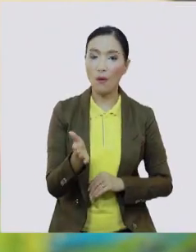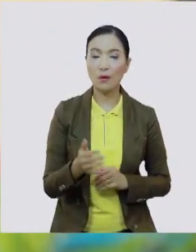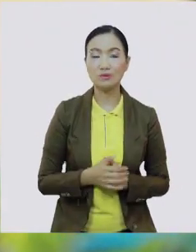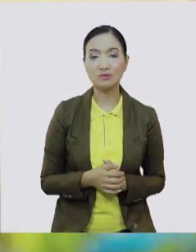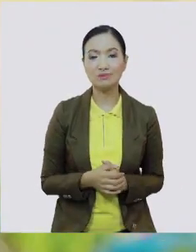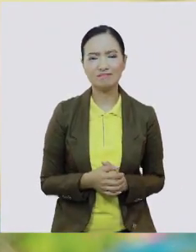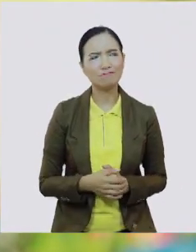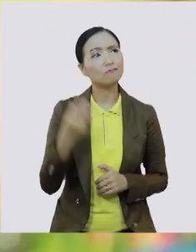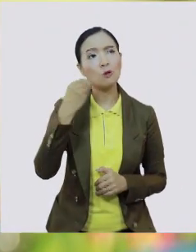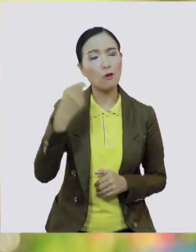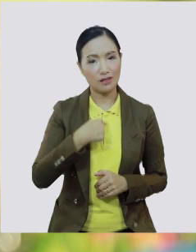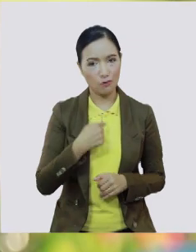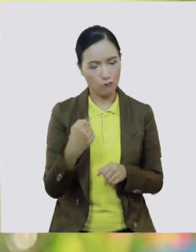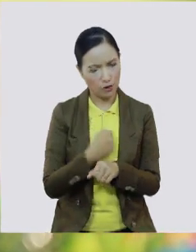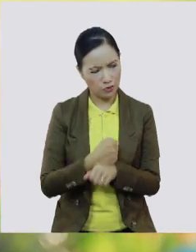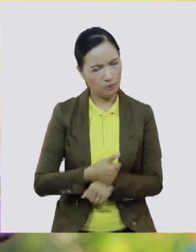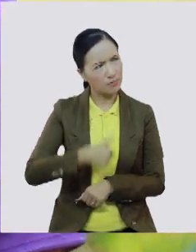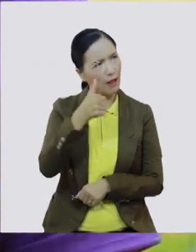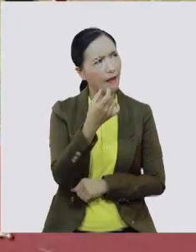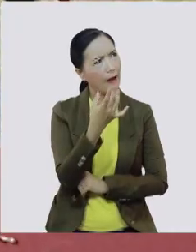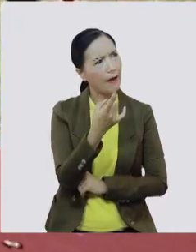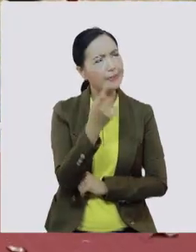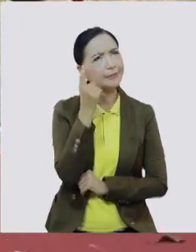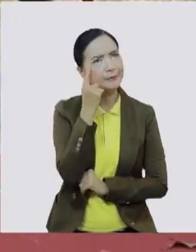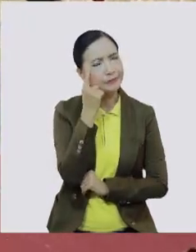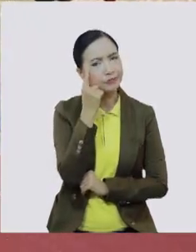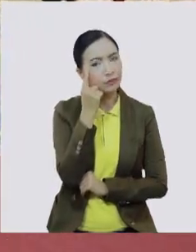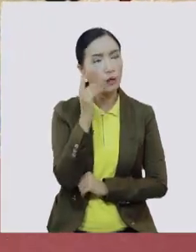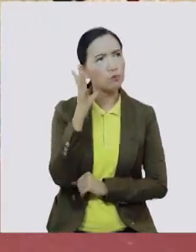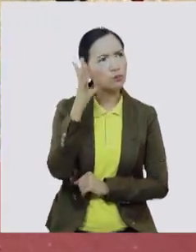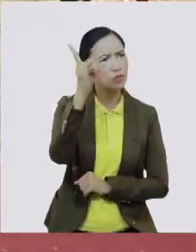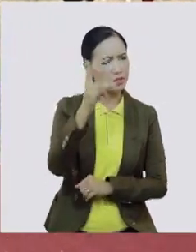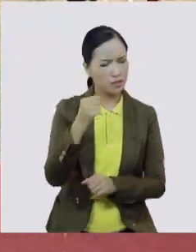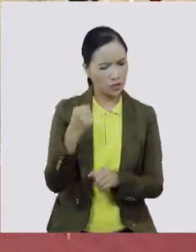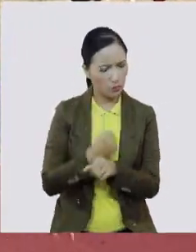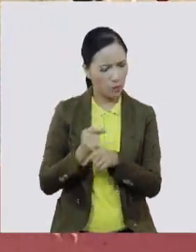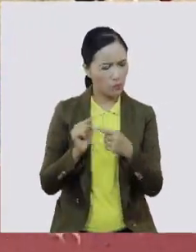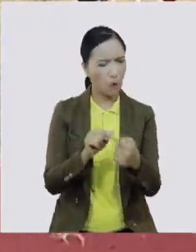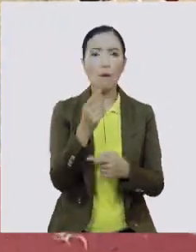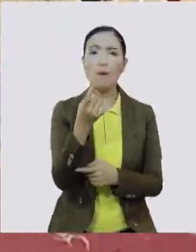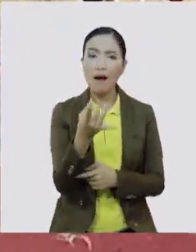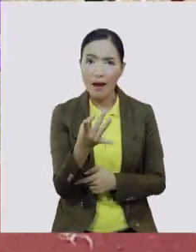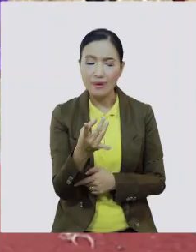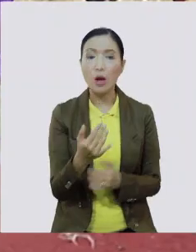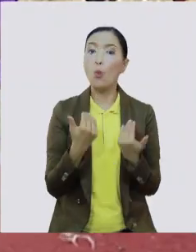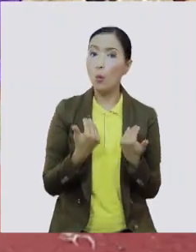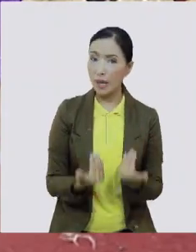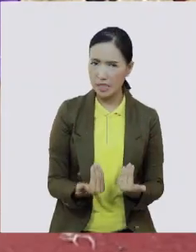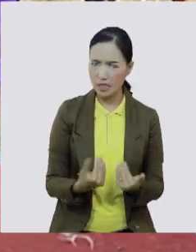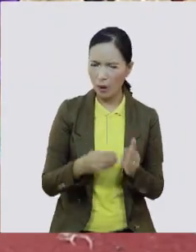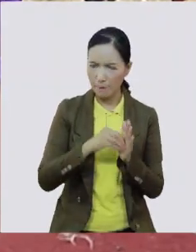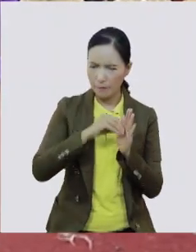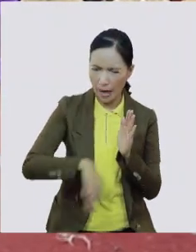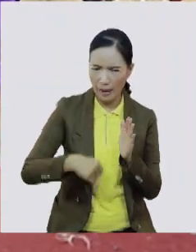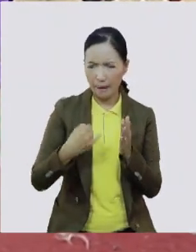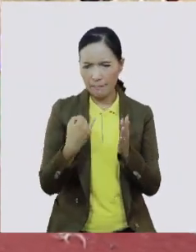ละวันเราก็มองว่าวันนี้เราซ้อมได้อะไรบ้างว่าวันพรุ่งนี้เราจะซ้อมอะไรต่อไปแล้วก็วันนี้มีข้อผิดพล